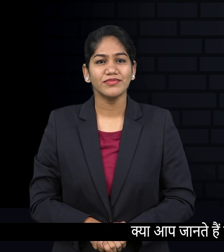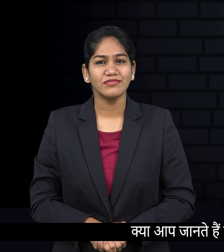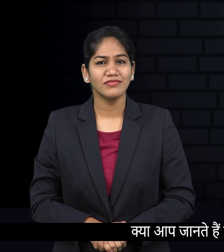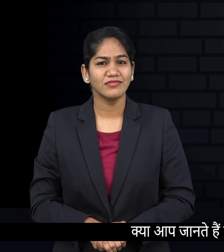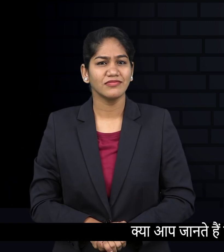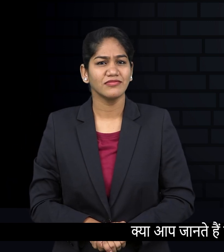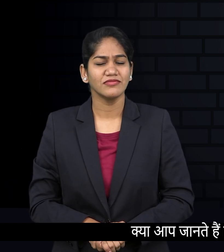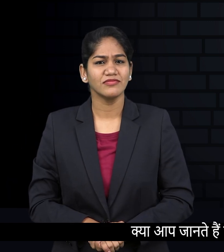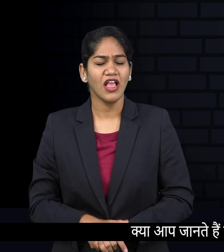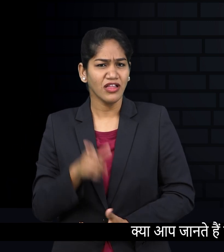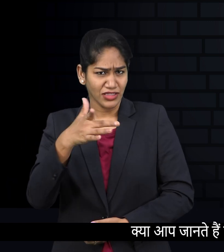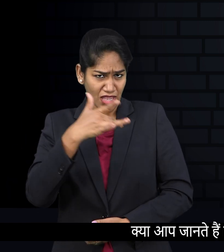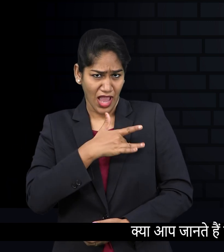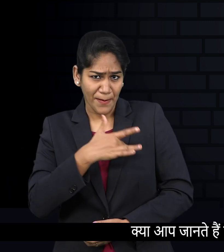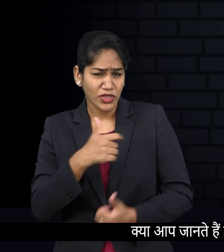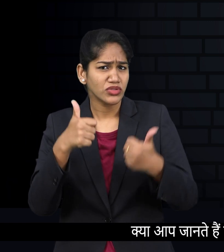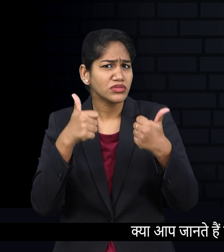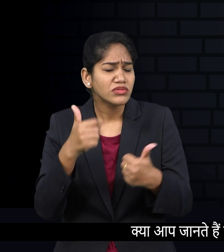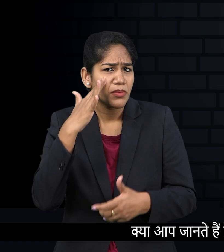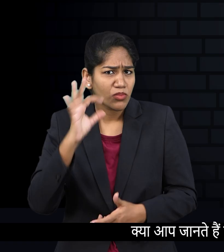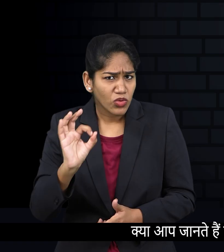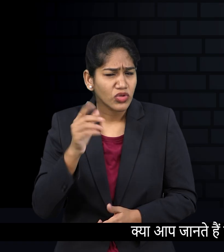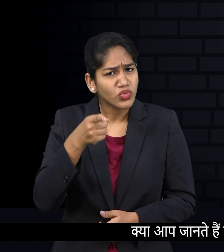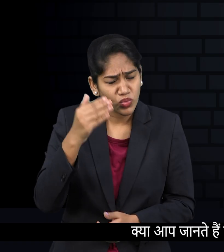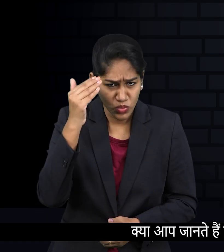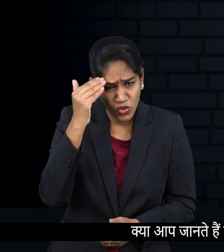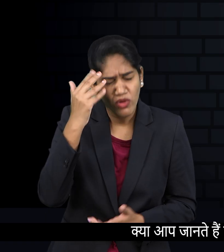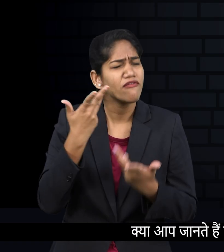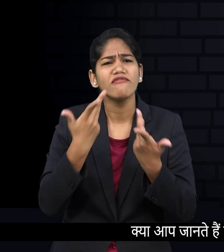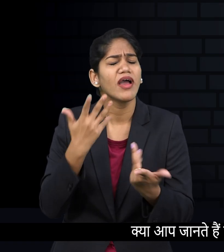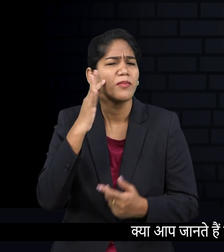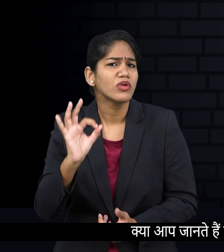क्या आप जानते हैं कि अच्छी आदतें क्यों महत्वपूर्ण है?